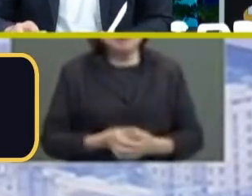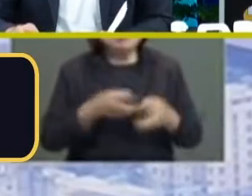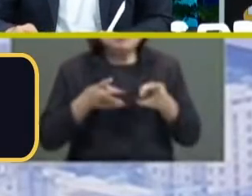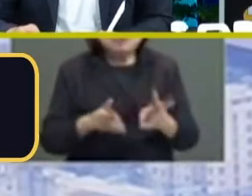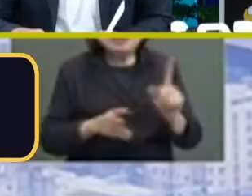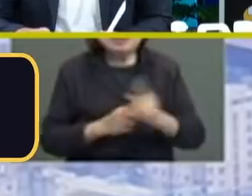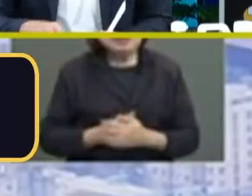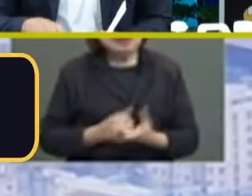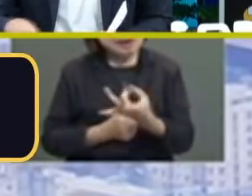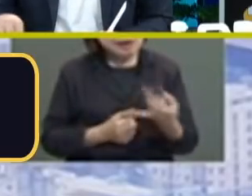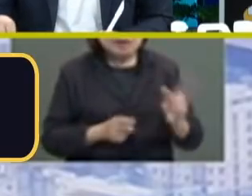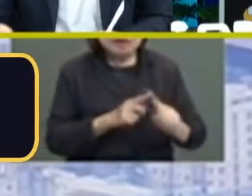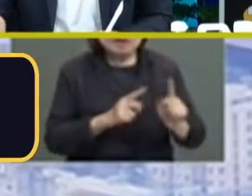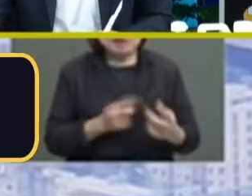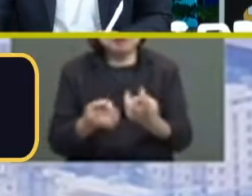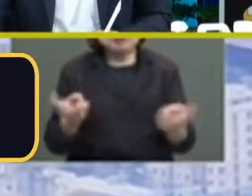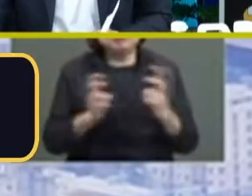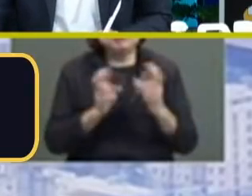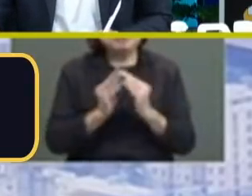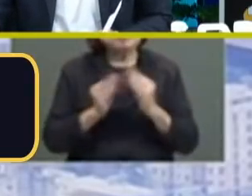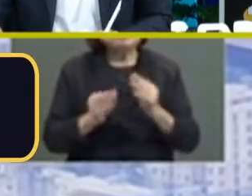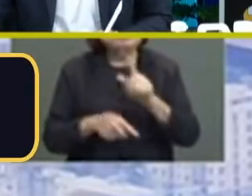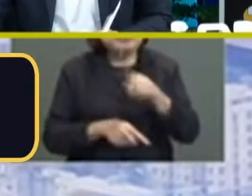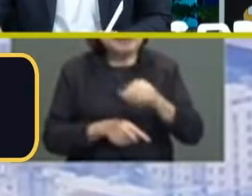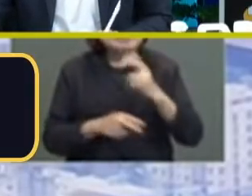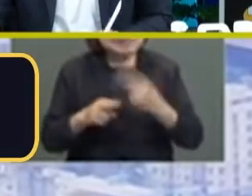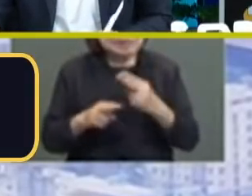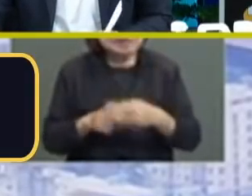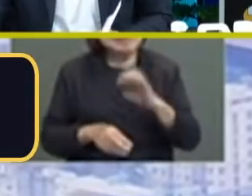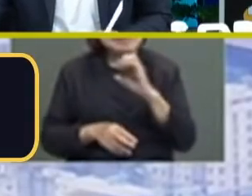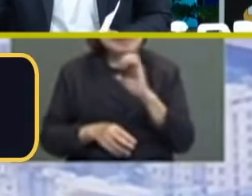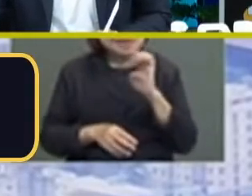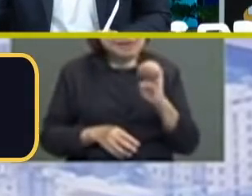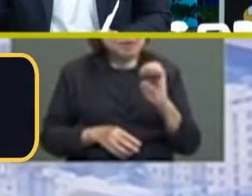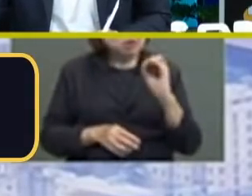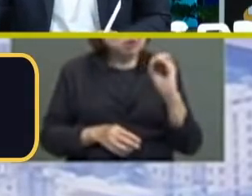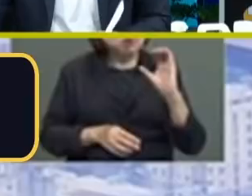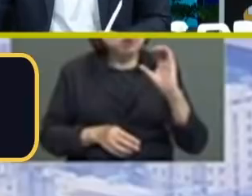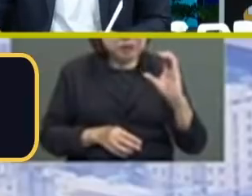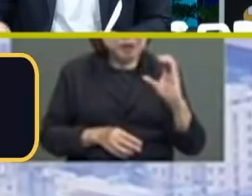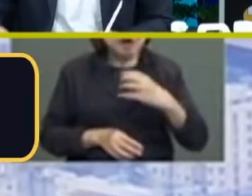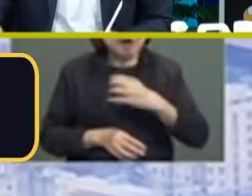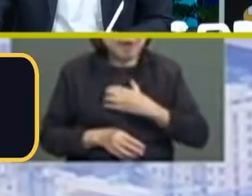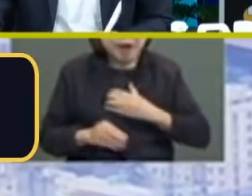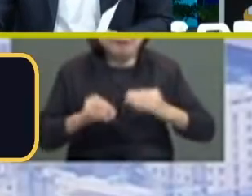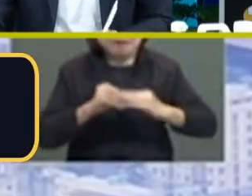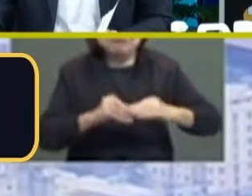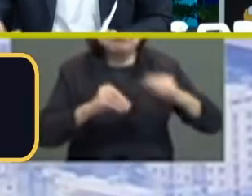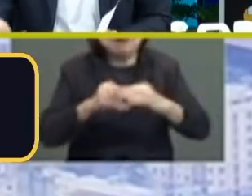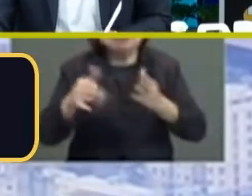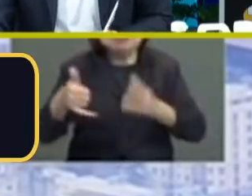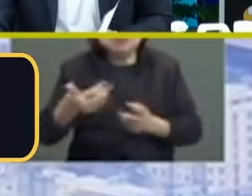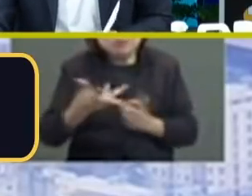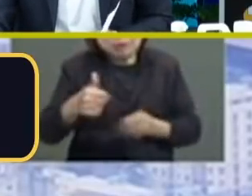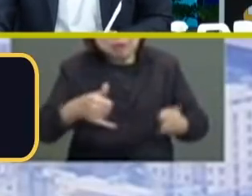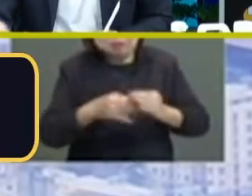ากตรวจน้อยอย่างไรก็ตามแต่ว่าถ้าเกิดมีอาการป่วยโดยที่ไม่ได้มีการตรวจก่อนแต่ว่าไปรู้ทีหลังว่ามีโควิด-19 เนี่ยยังไงคุณหมอก็จะต้องราย